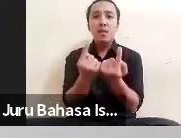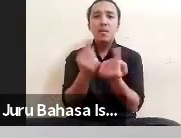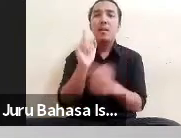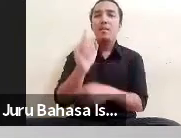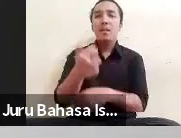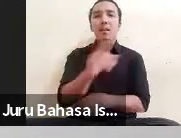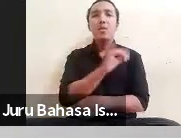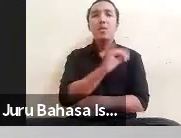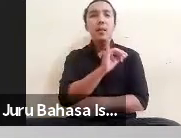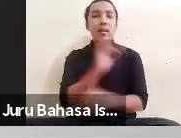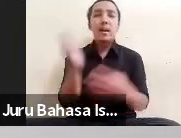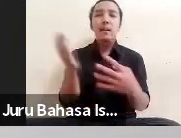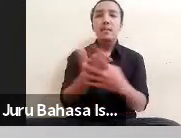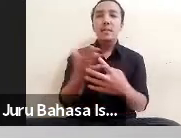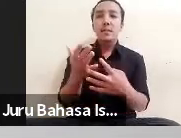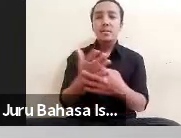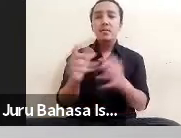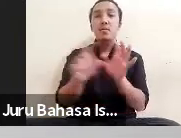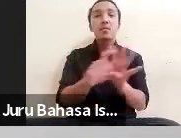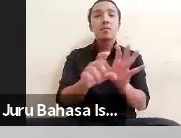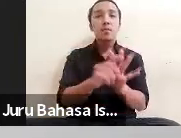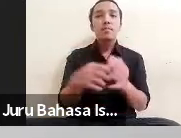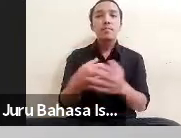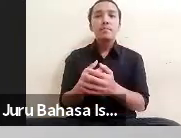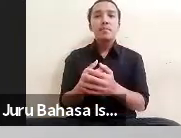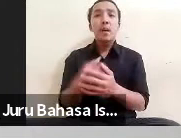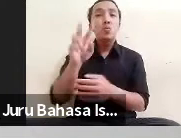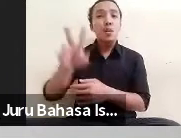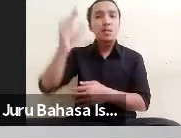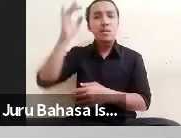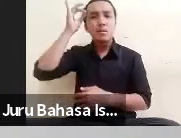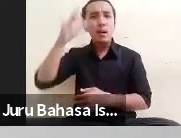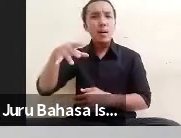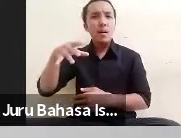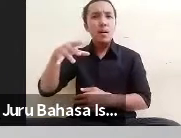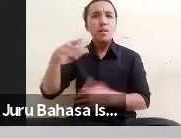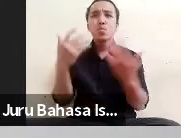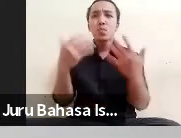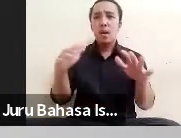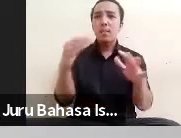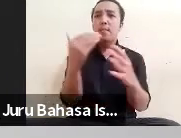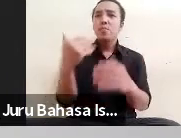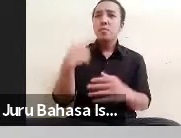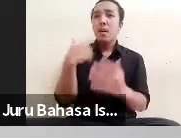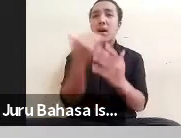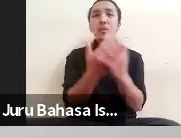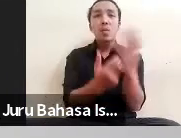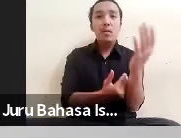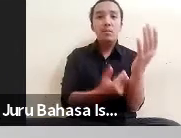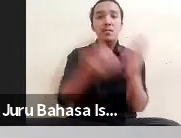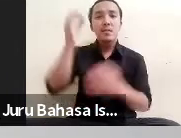misalnya. Bahkan dua desa yang sudah punya perdes itu juga menghimbau